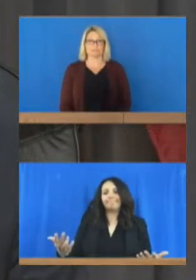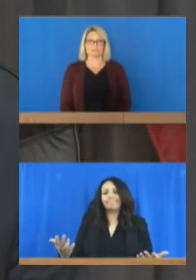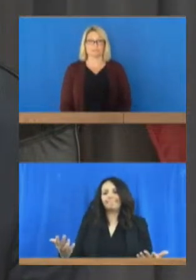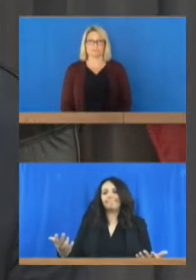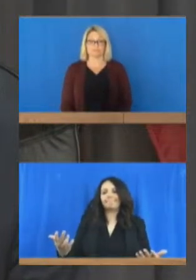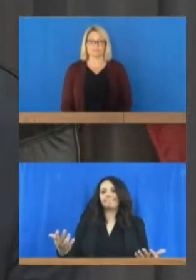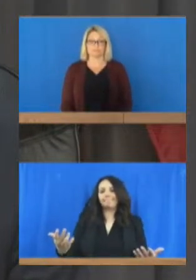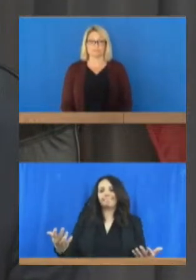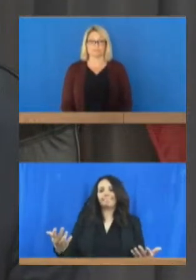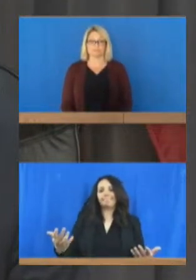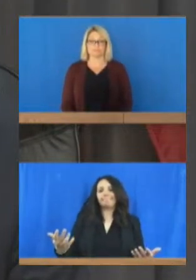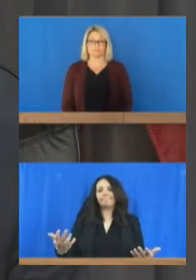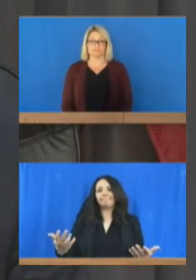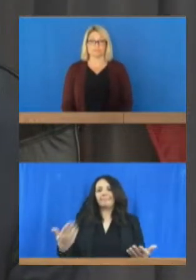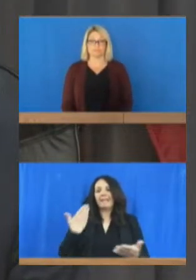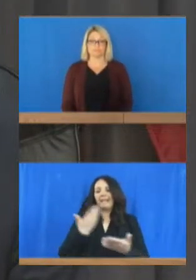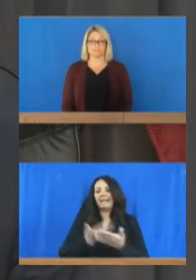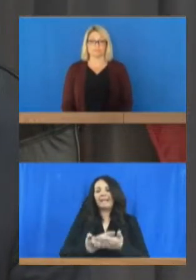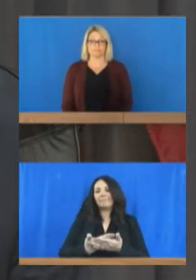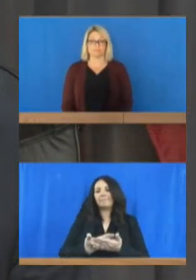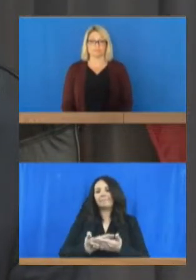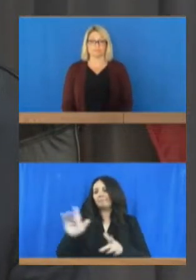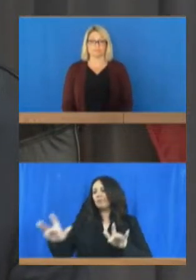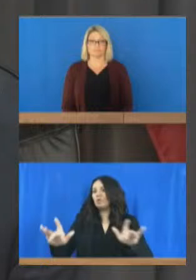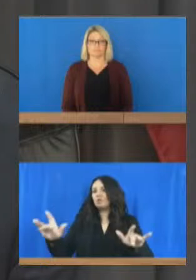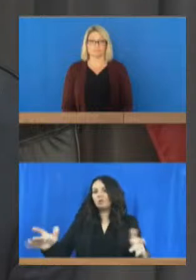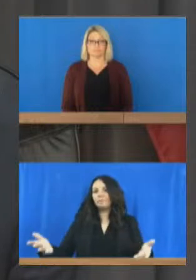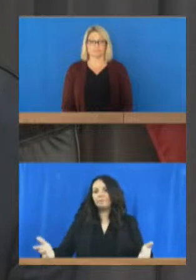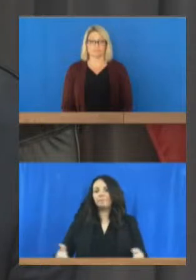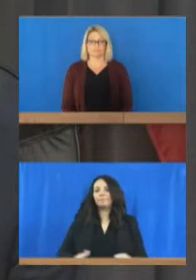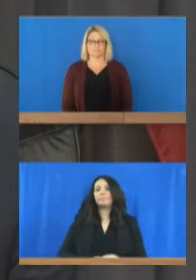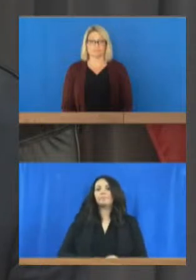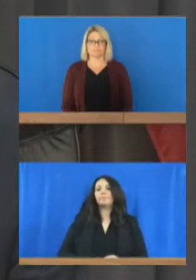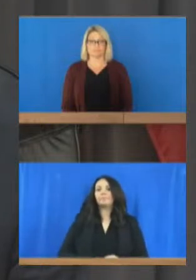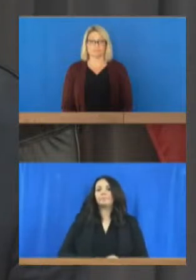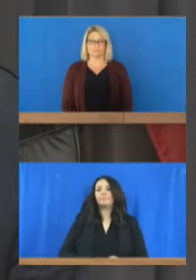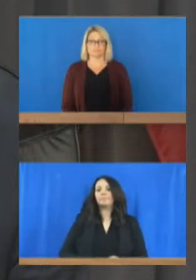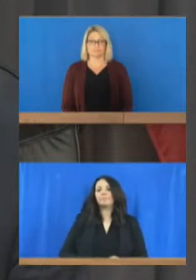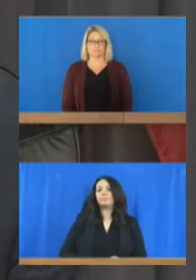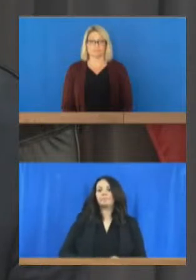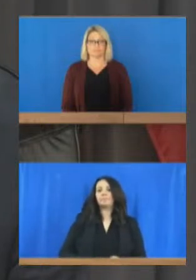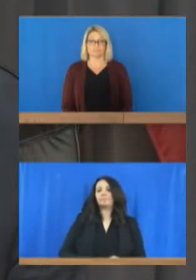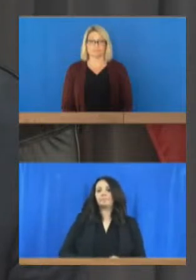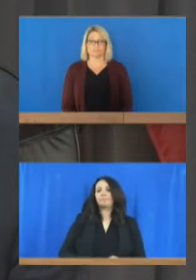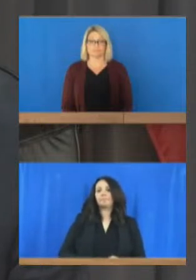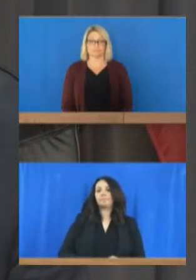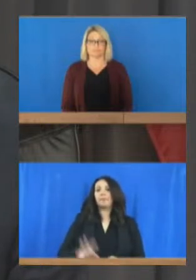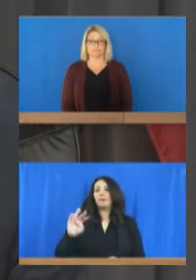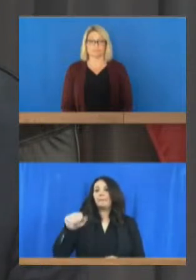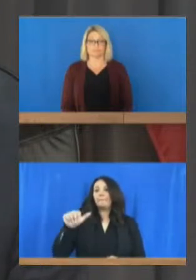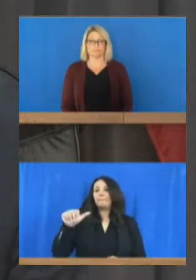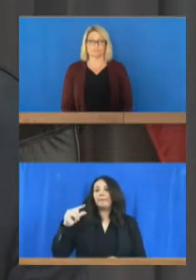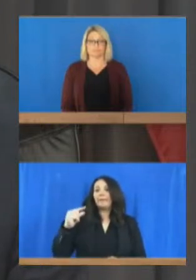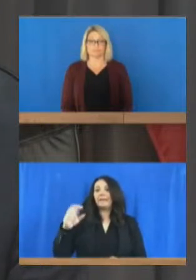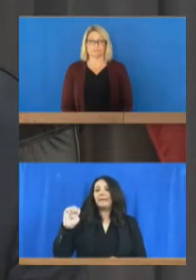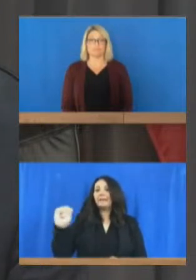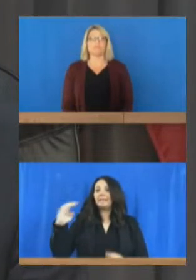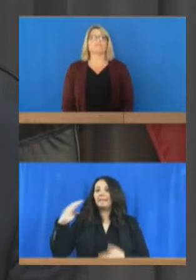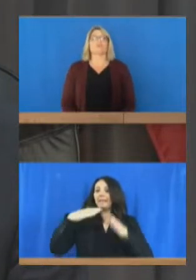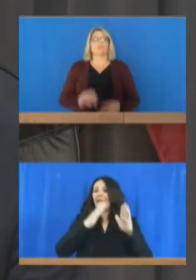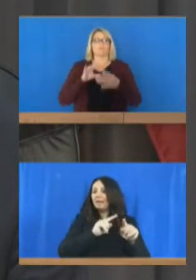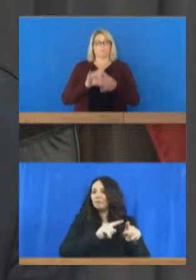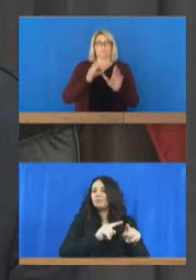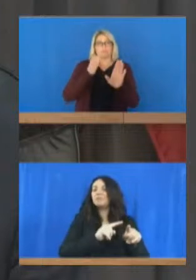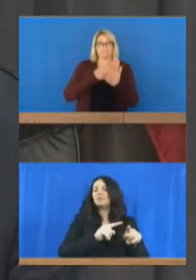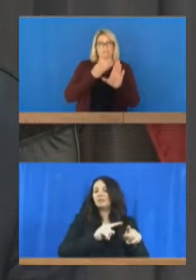de loi 35 non modifié? C'est possible qu'on fasse les petites modifications pendant le processus de débat dans